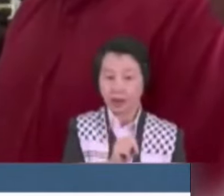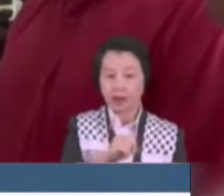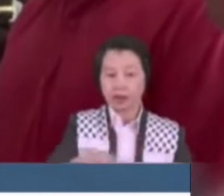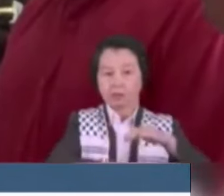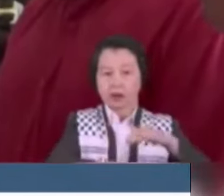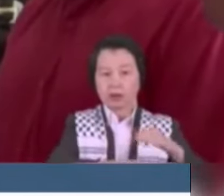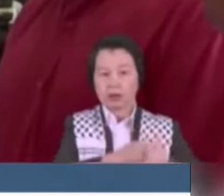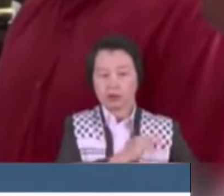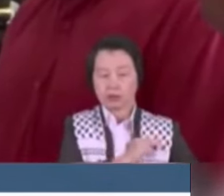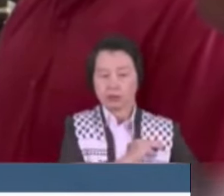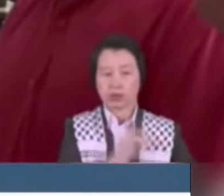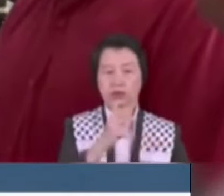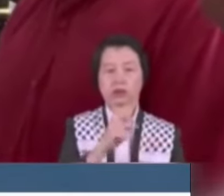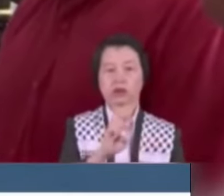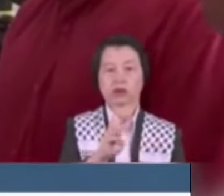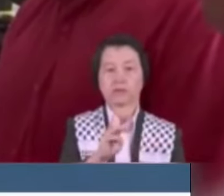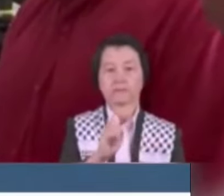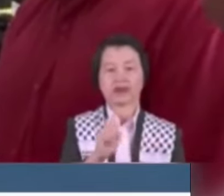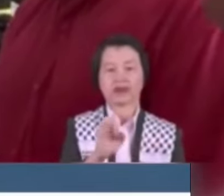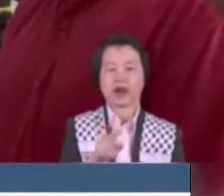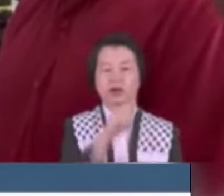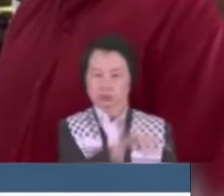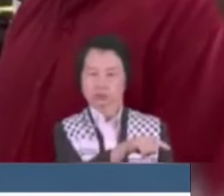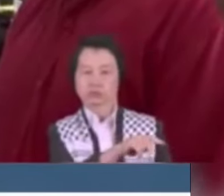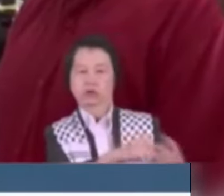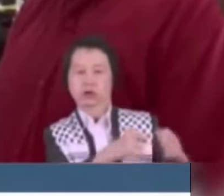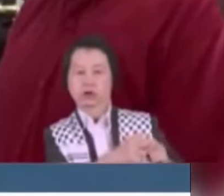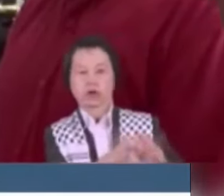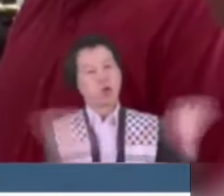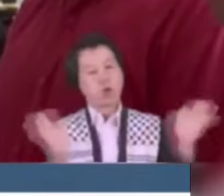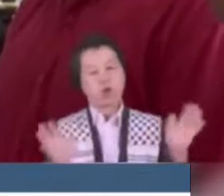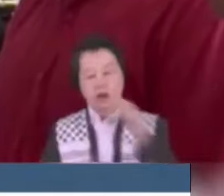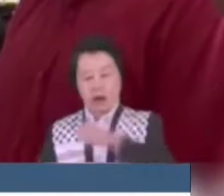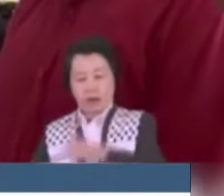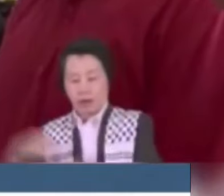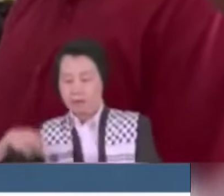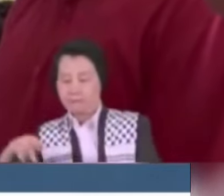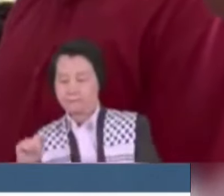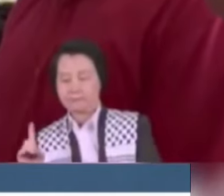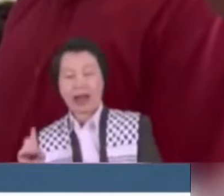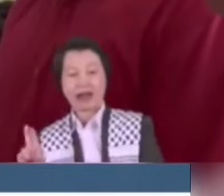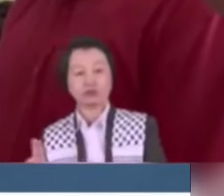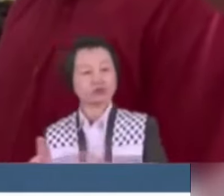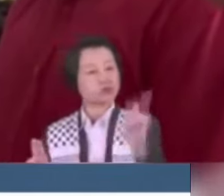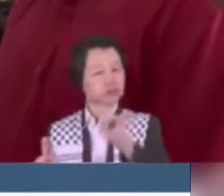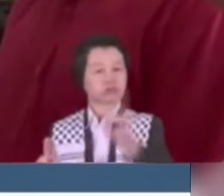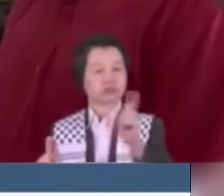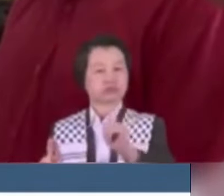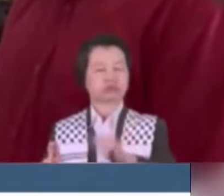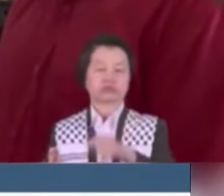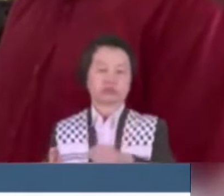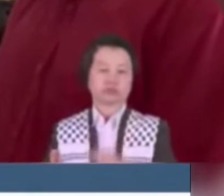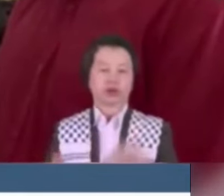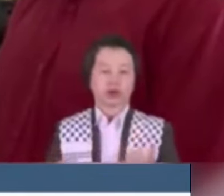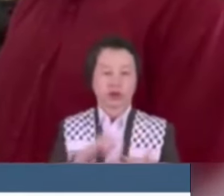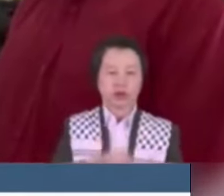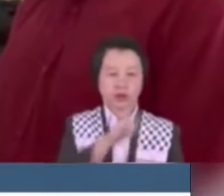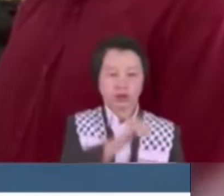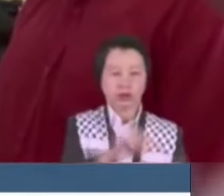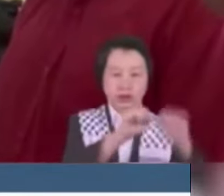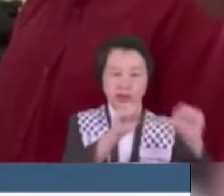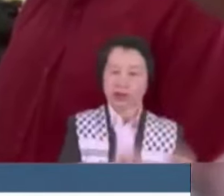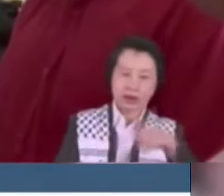serta udah ditetapkan menteri ekonomi rafizi Ramli ke perintah netap ke data meruan likun agensi pengikun cyber Malaysia